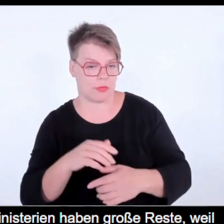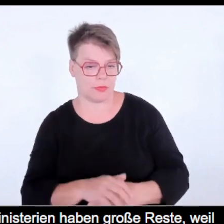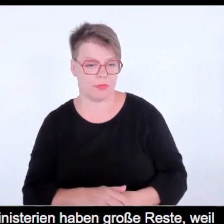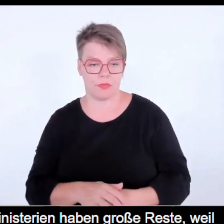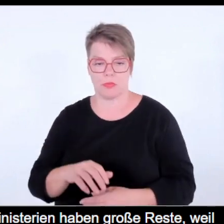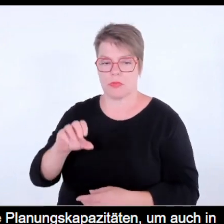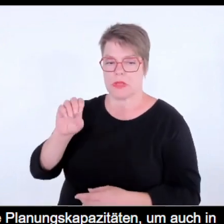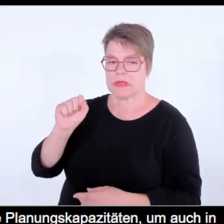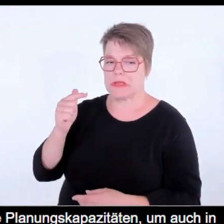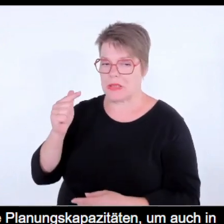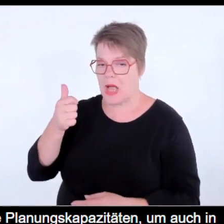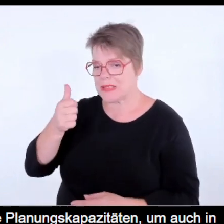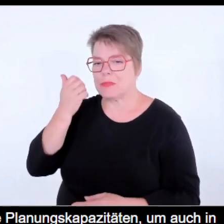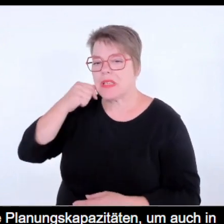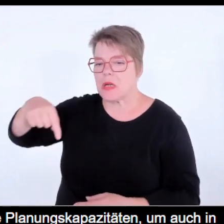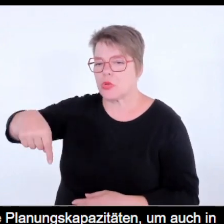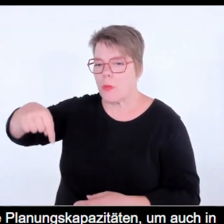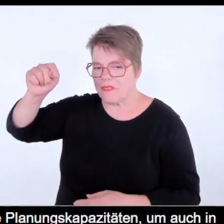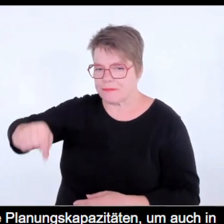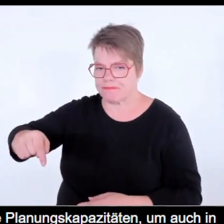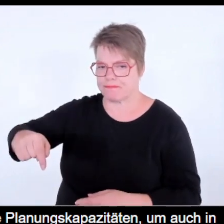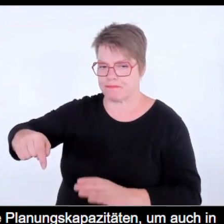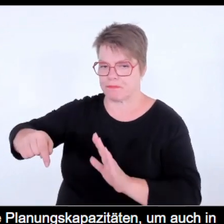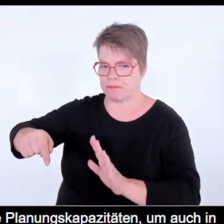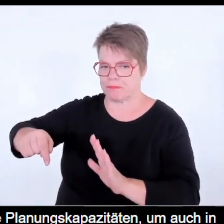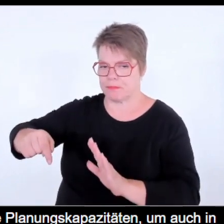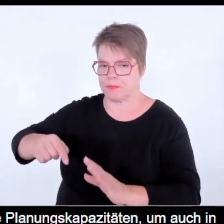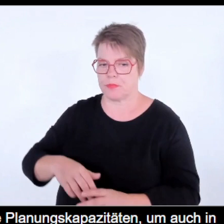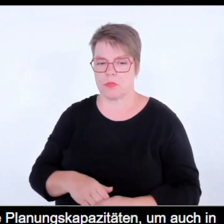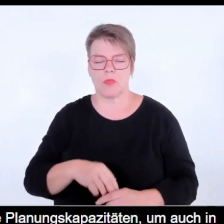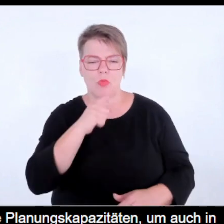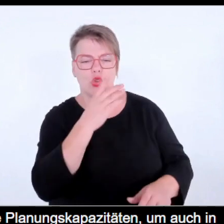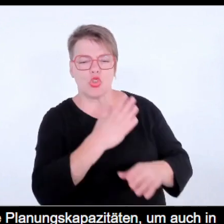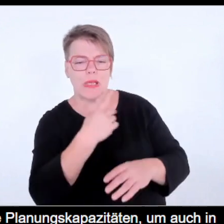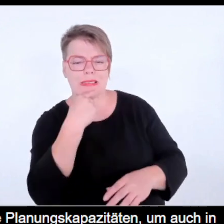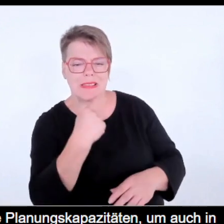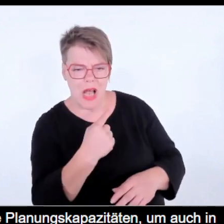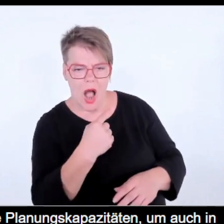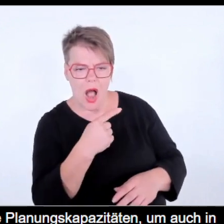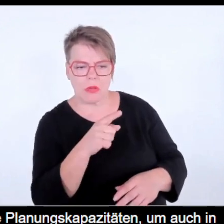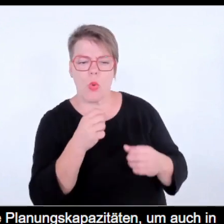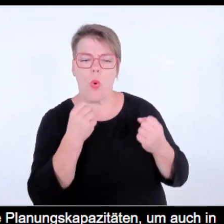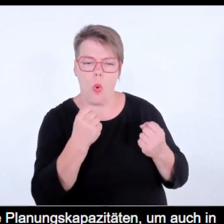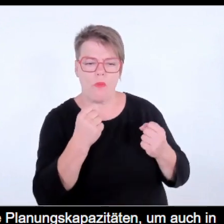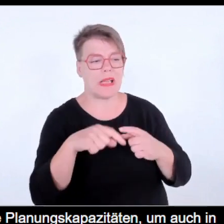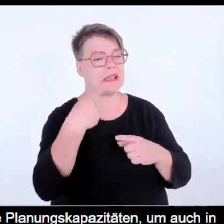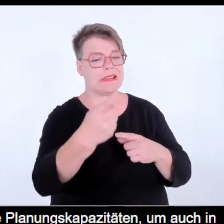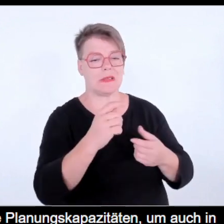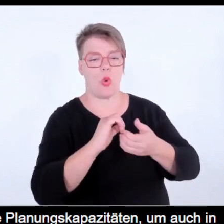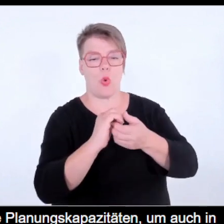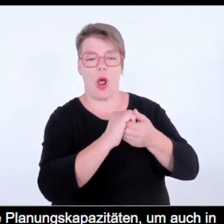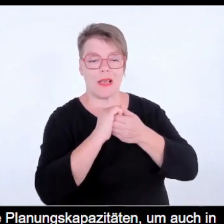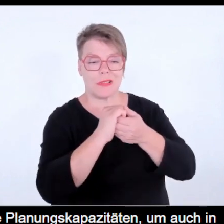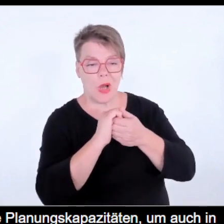interessieren, Sie hatten ja gerade schon erwähnt, Sie hoffen sich in der nächsten Koalition in dieser oder einer ähnlichen Zusammensetzung wiederzusehen.